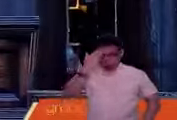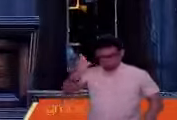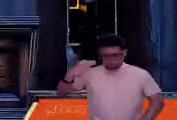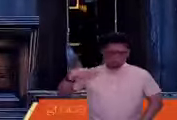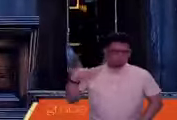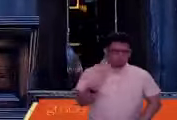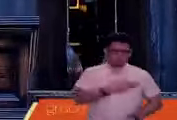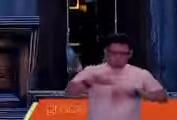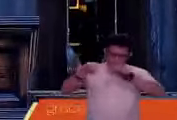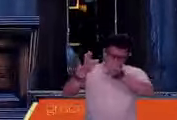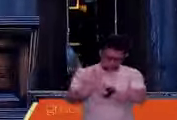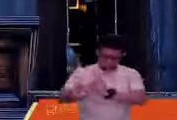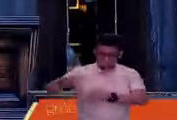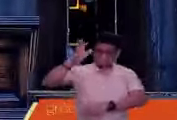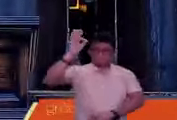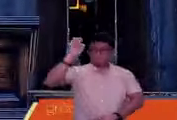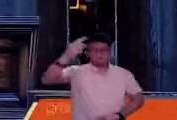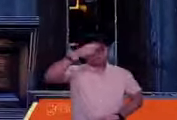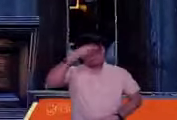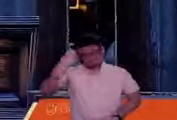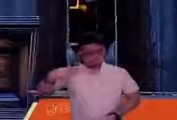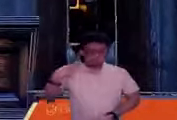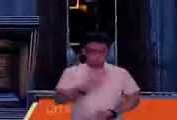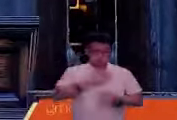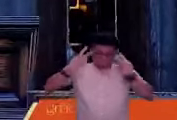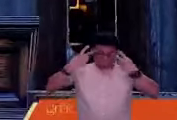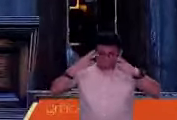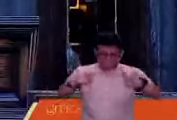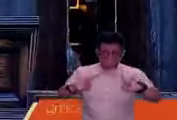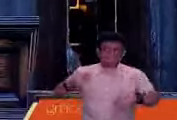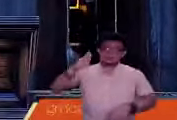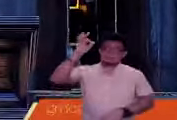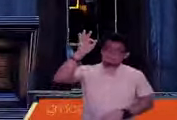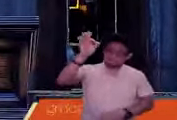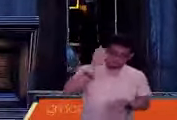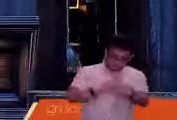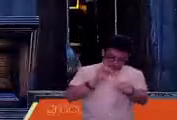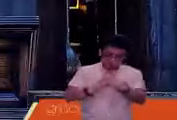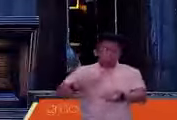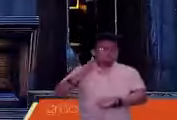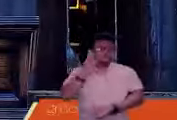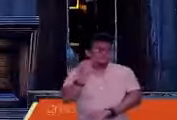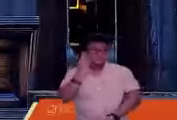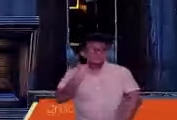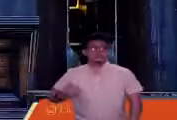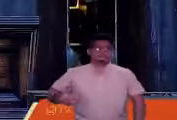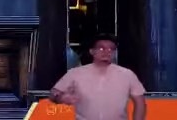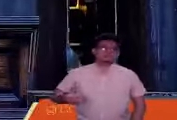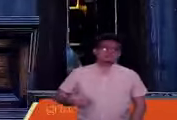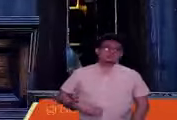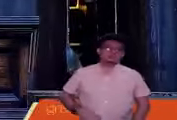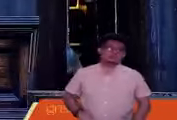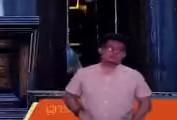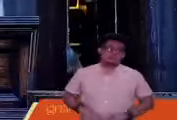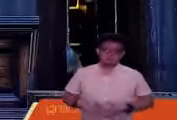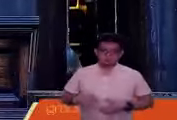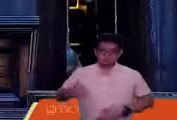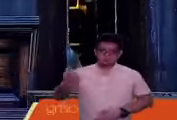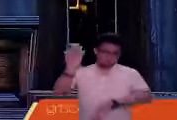nagarespeto sa atong pastor because nakita nato ang iyang experience, ang iyang history before the